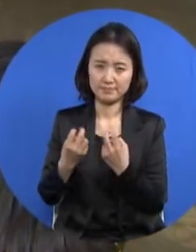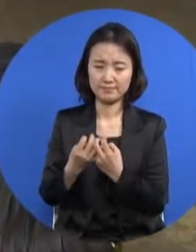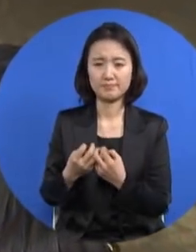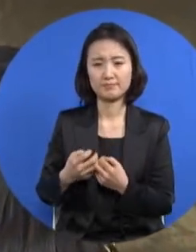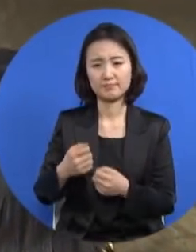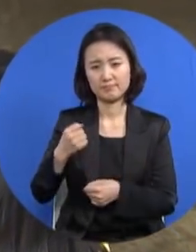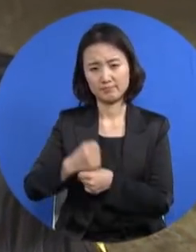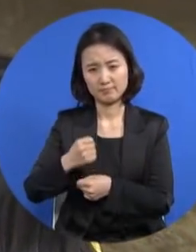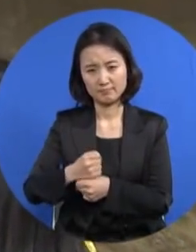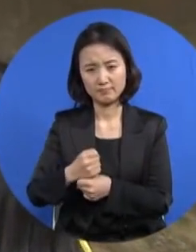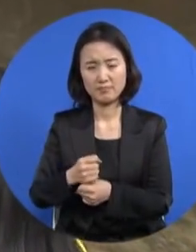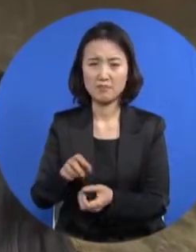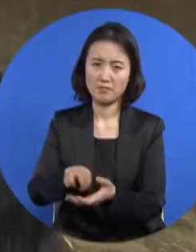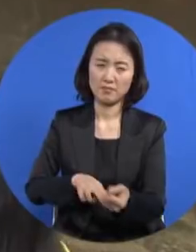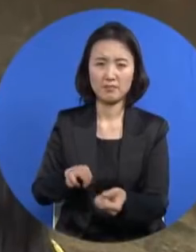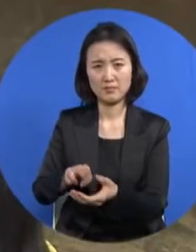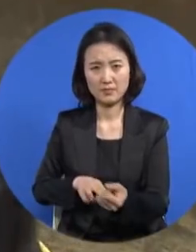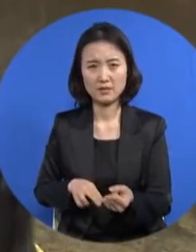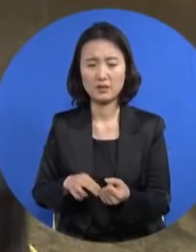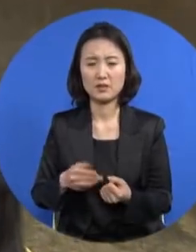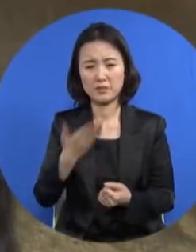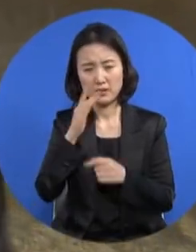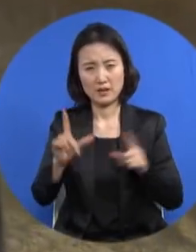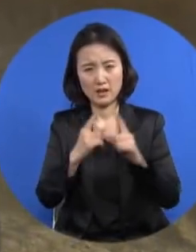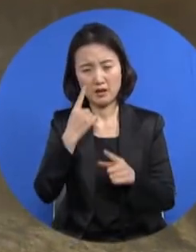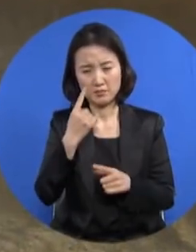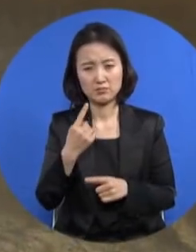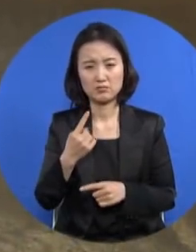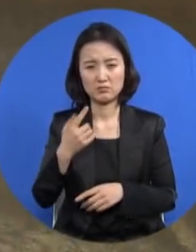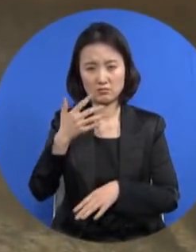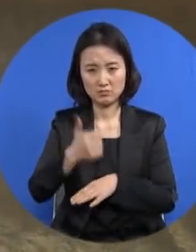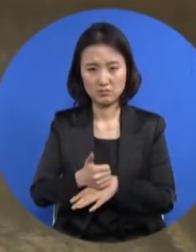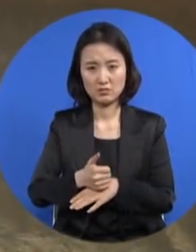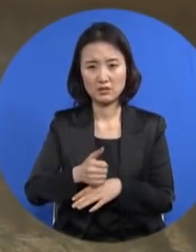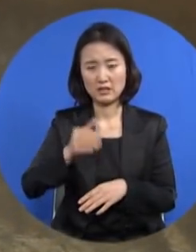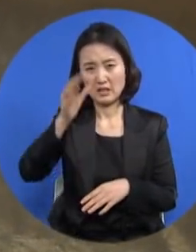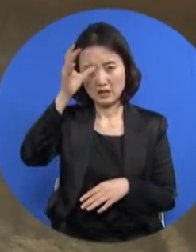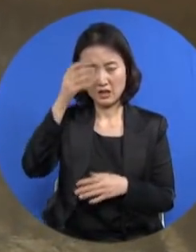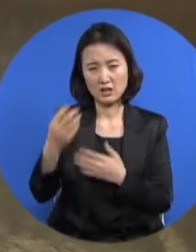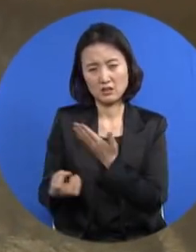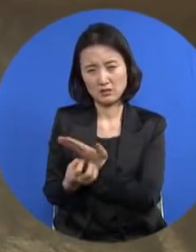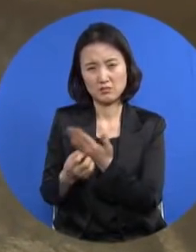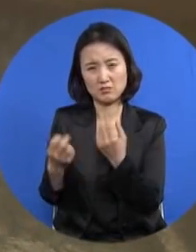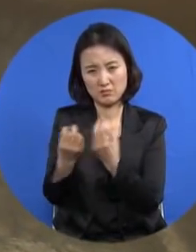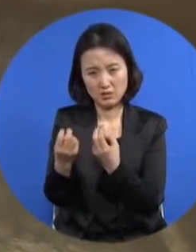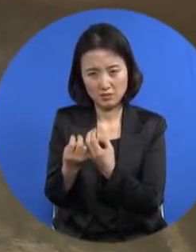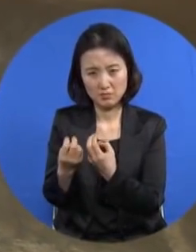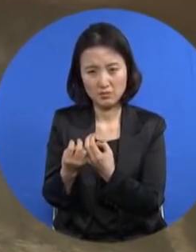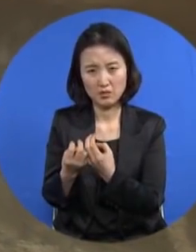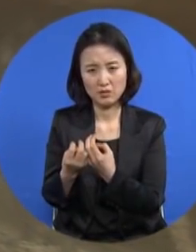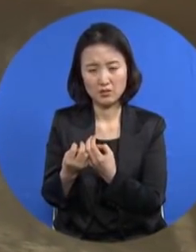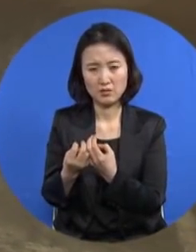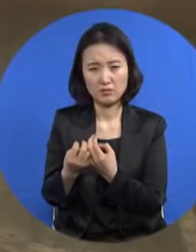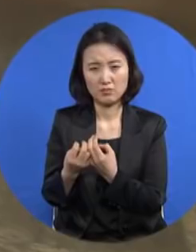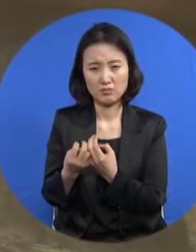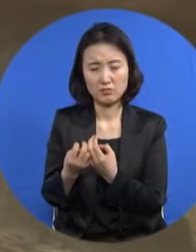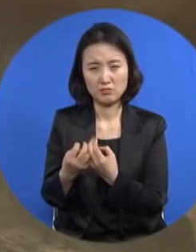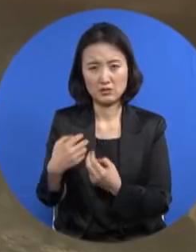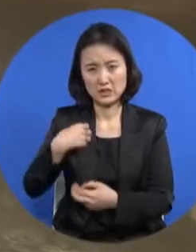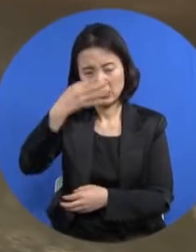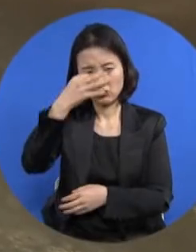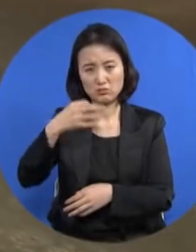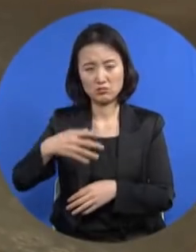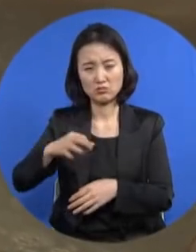어떻게 가서 팔아서 내가 먹고 살아보겠다고 내 닭 튀기는 방법을 사주세요라고